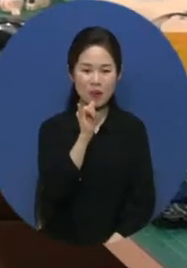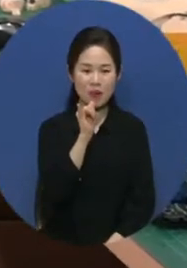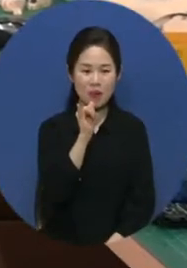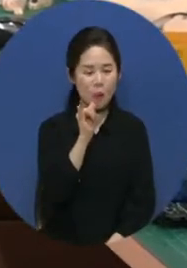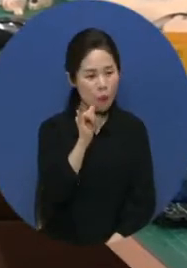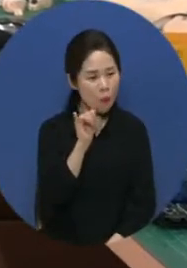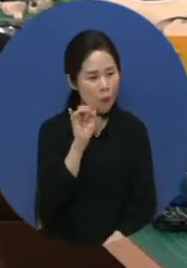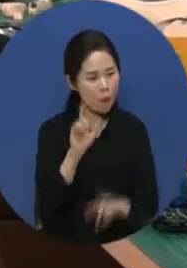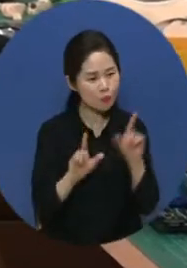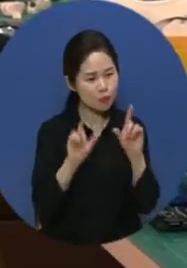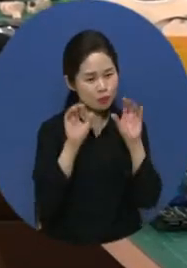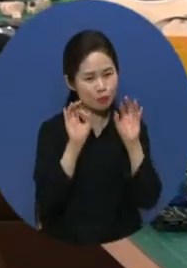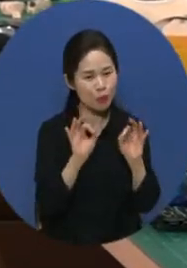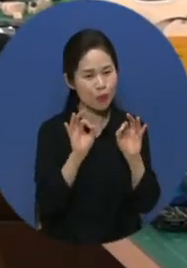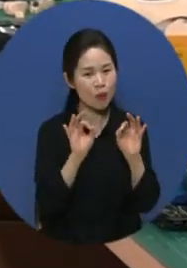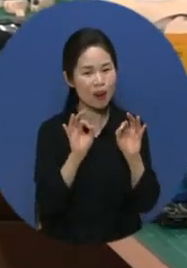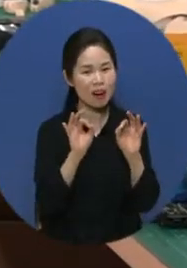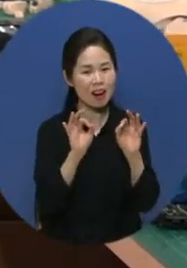보면은